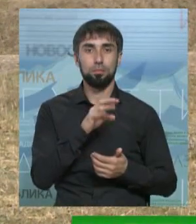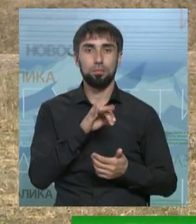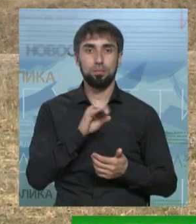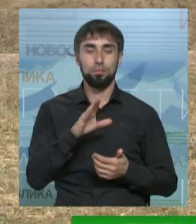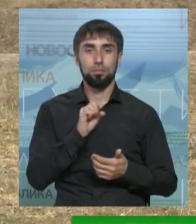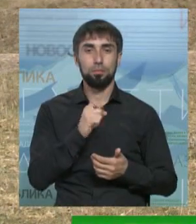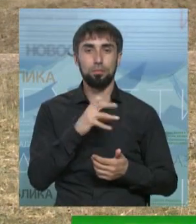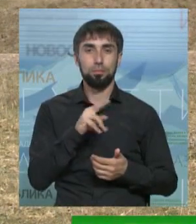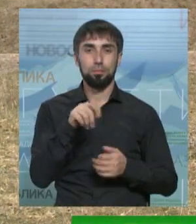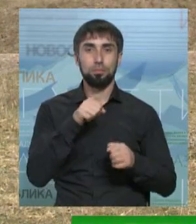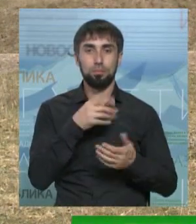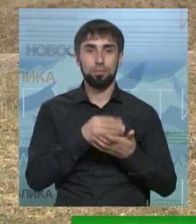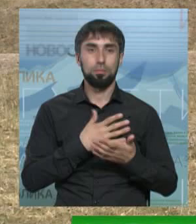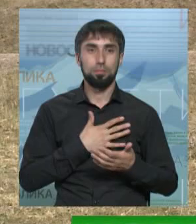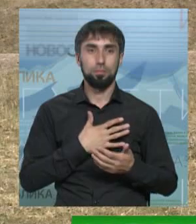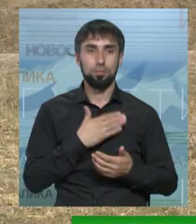боксер.